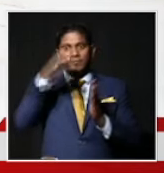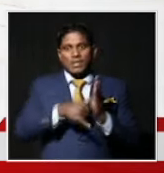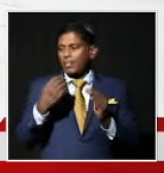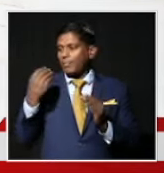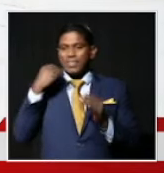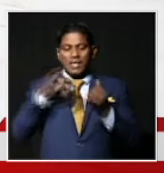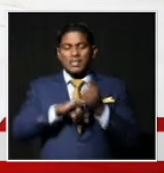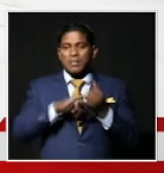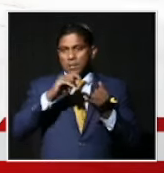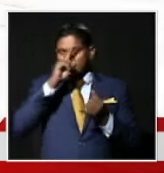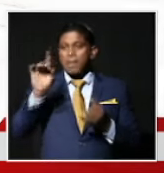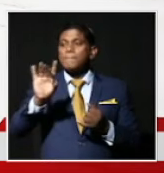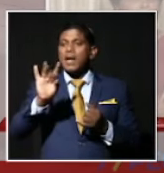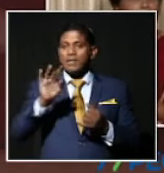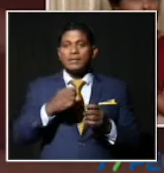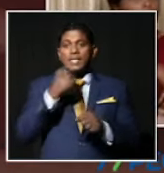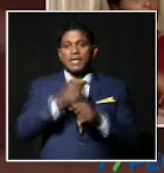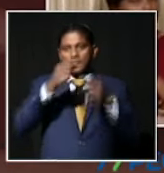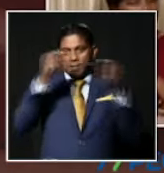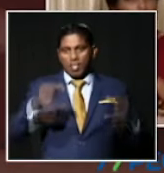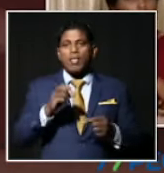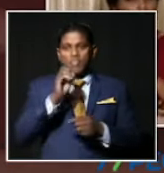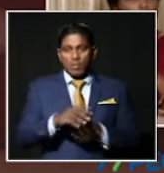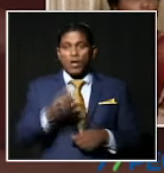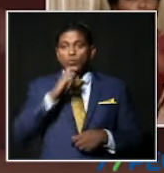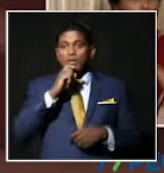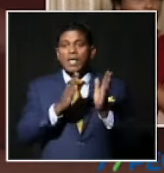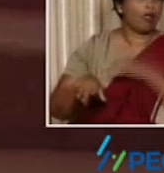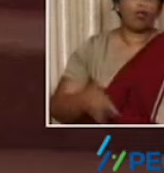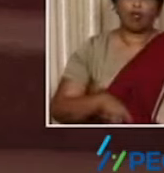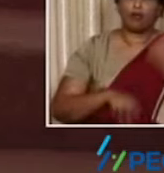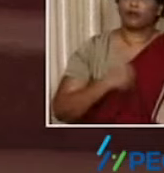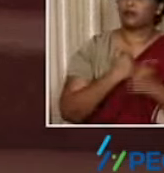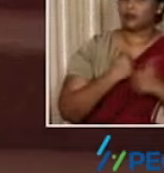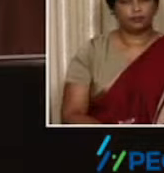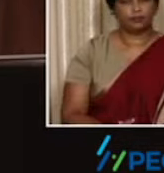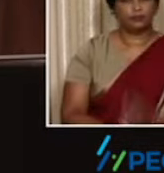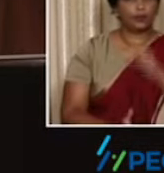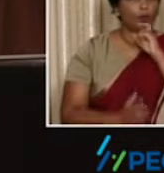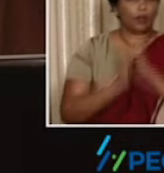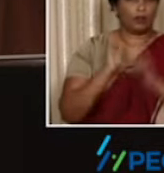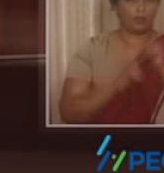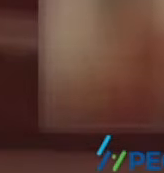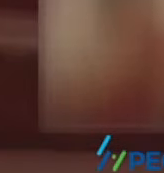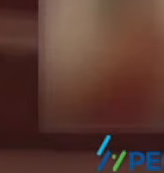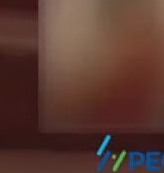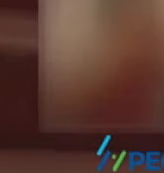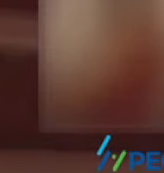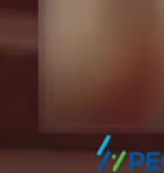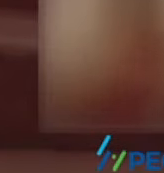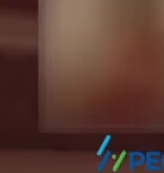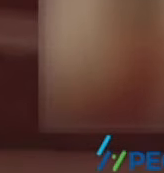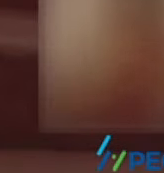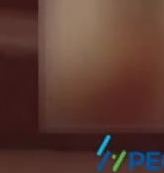සැප්තැම්බර් 15 වෙනිදා ගැසට් කළා. අධිකරණ අමාත්‍යවරයා අද පාර්ලිමේන්තුවට ඉදිරිපත් කළේ එම පනත් කෙටුම් පතයි. පවතින